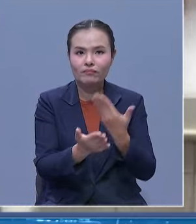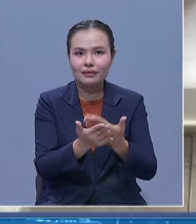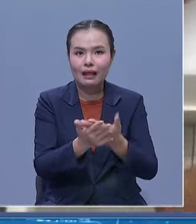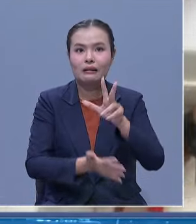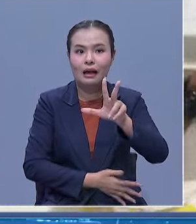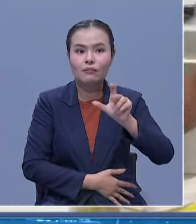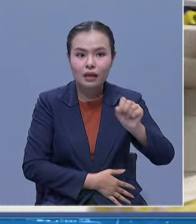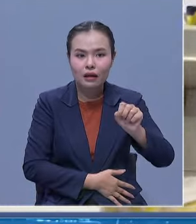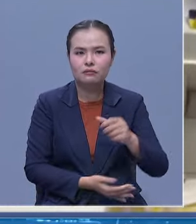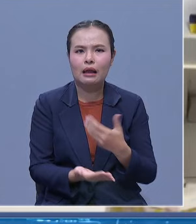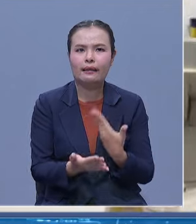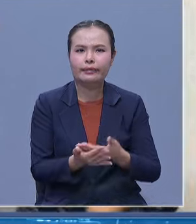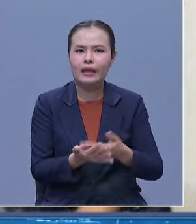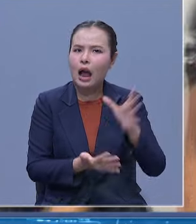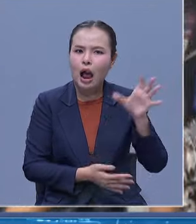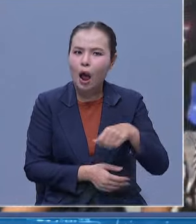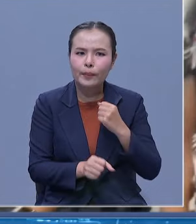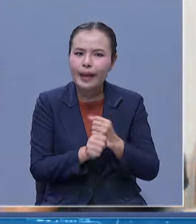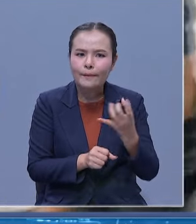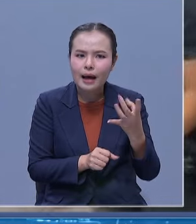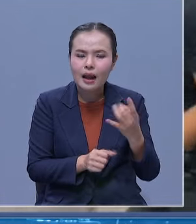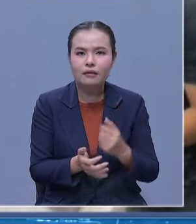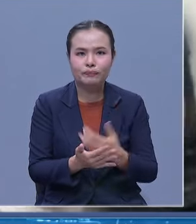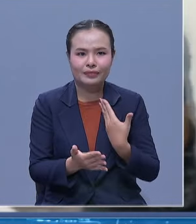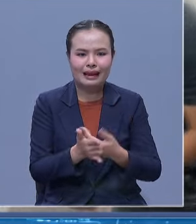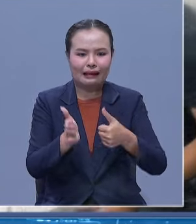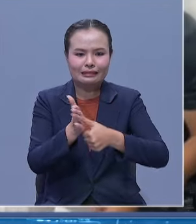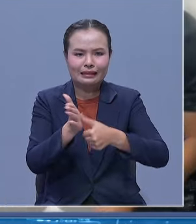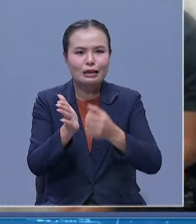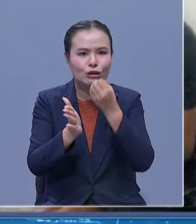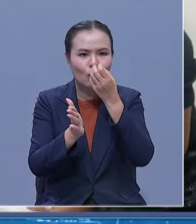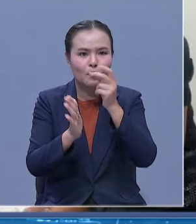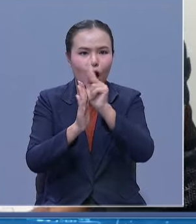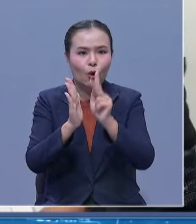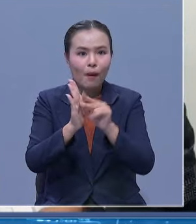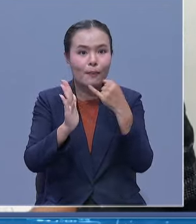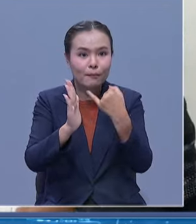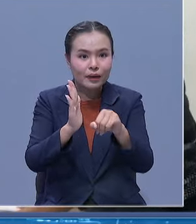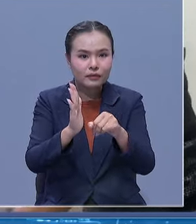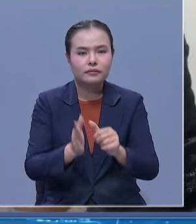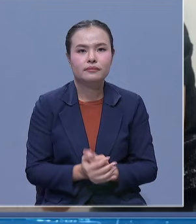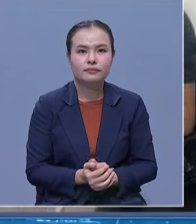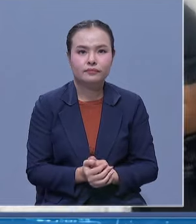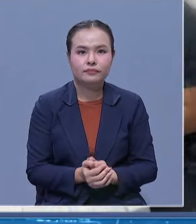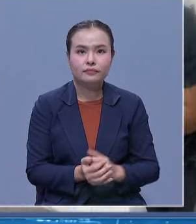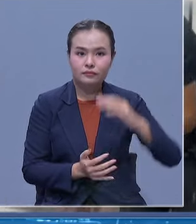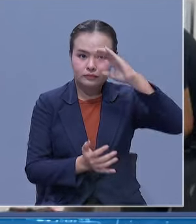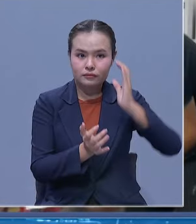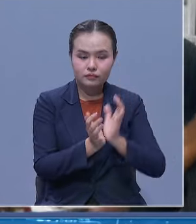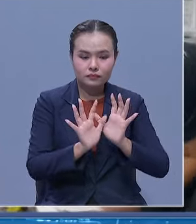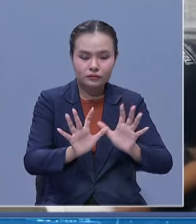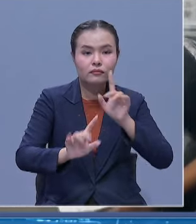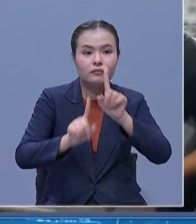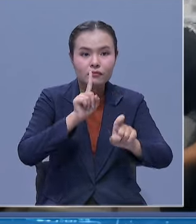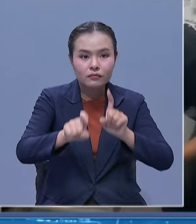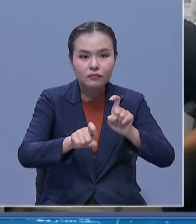300,000 ถามว่าเอาเงินไปทำอะไรเขาอ้างว่าเอาไปใช้หนี้นอกระบบนะฮะท่านผู้ชมครับเจ้าหน้าที่ตำรวจชุดสืบสวนสอบสวนนะครับก